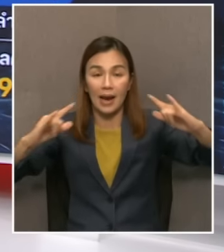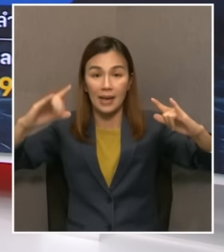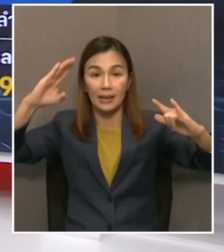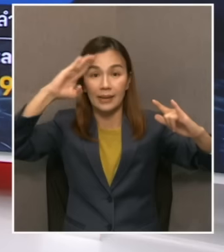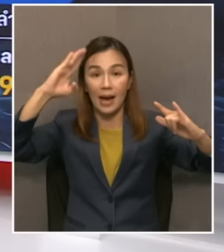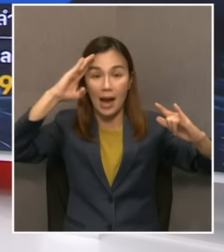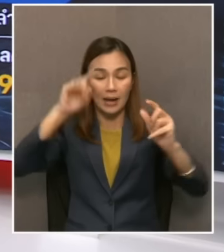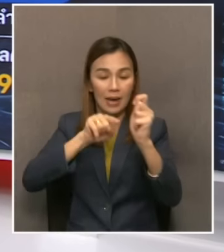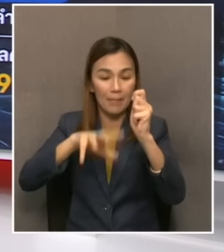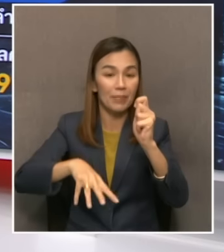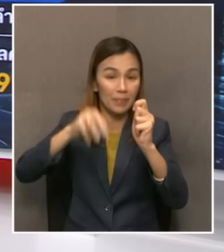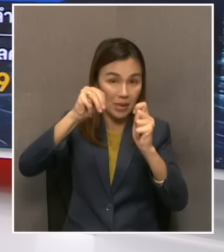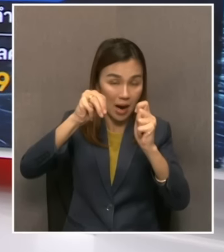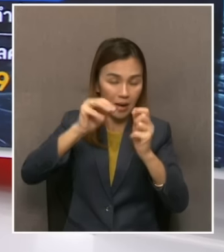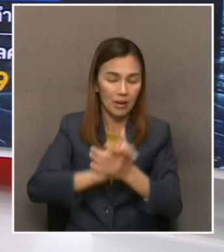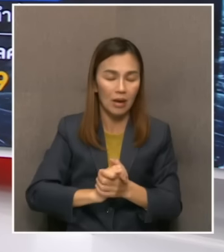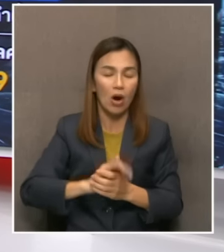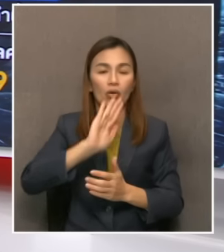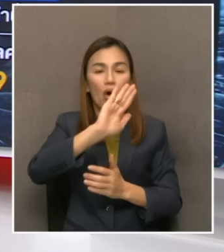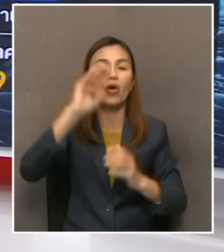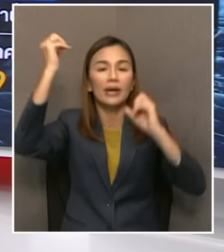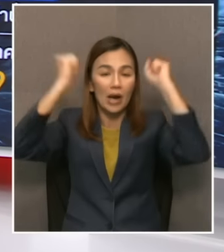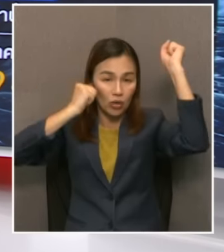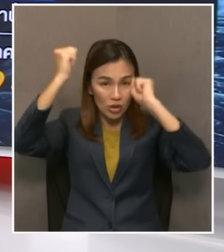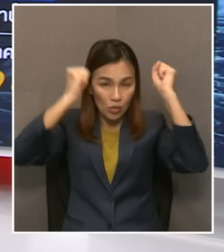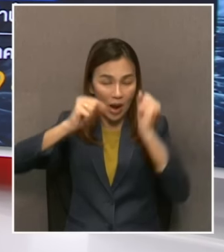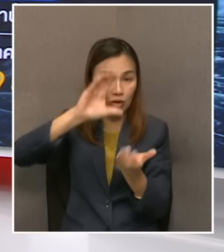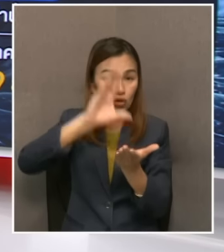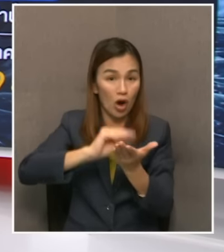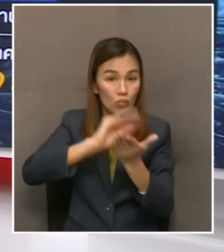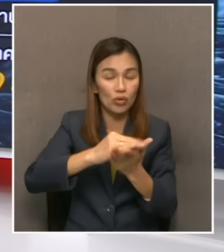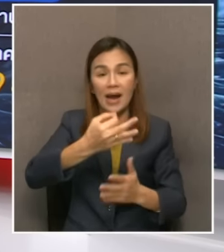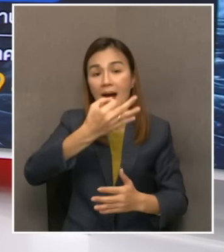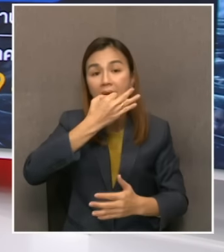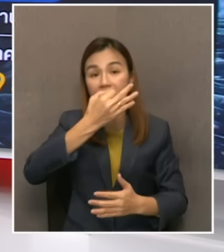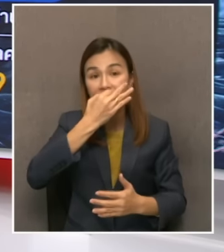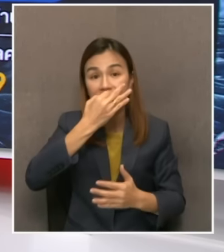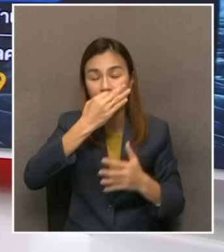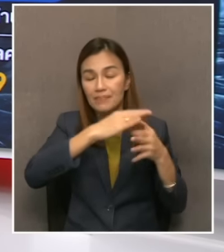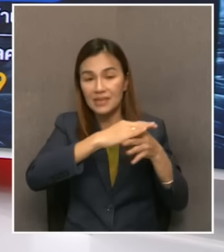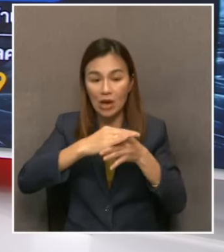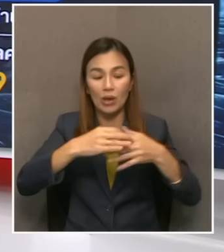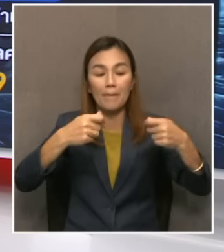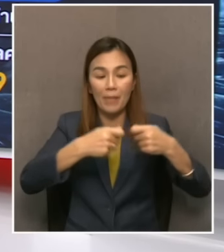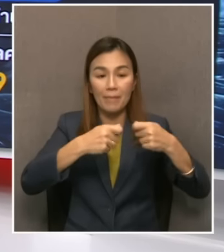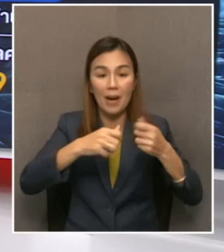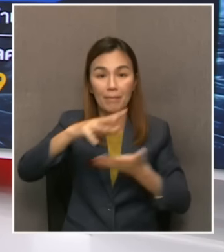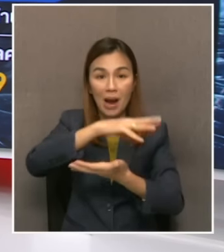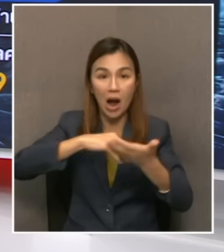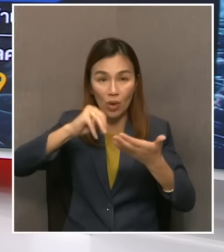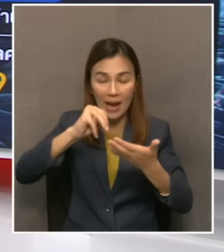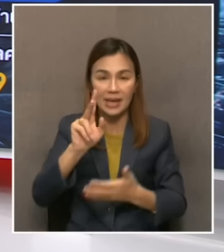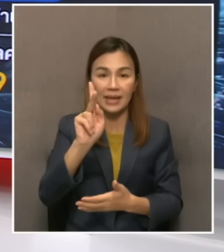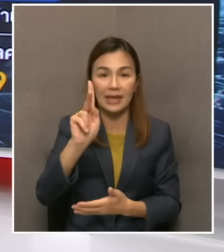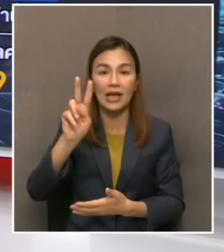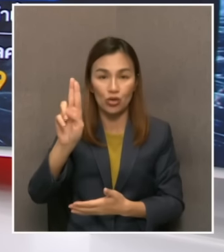องจังหวัดนครสวรรค์นะคะนี่เป็นข้อมูลจากภาควิชาวิศวกรรมชลประทานคณะวิศวกรรมศาสตร์มหาวิทยาลัยเกษตรศาสตร์กำแพ